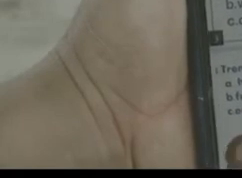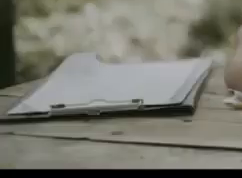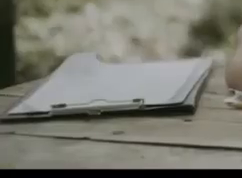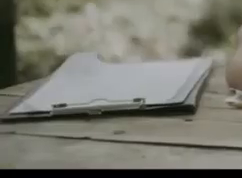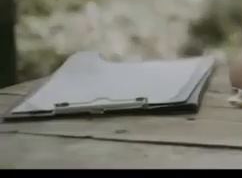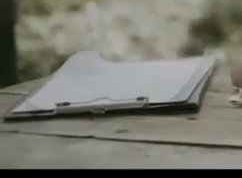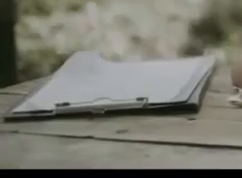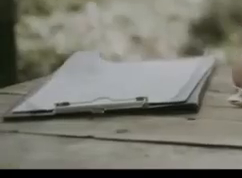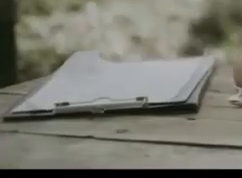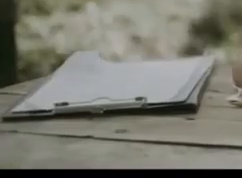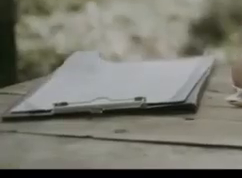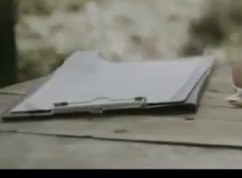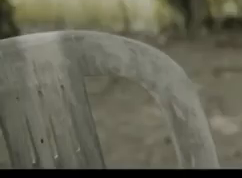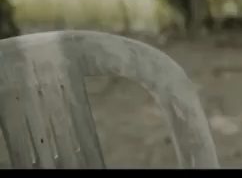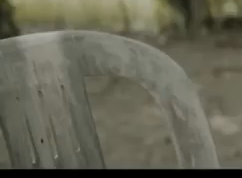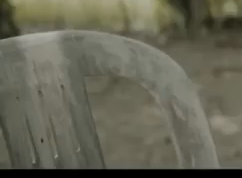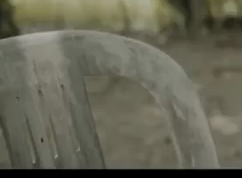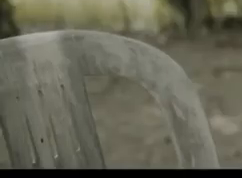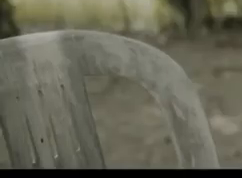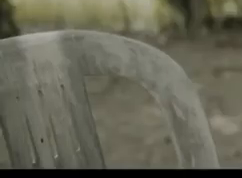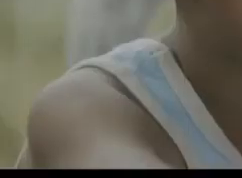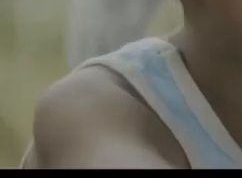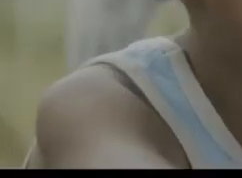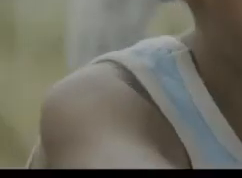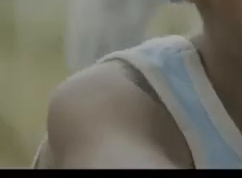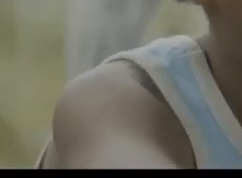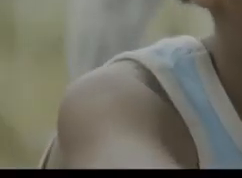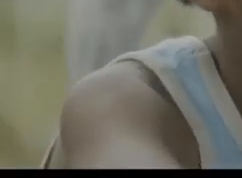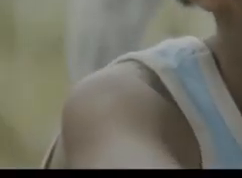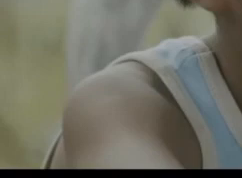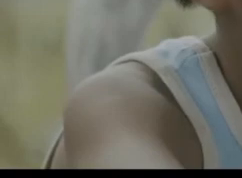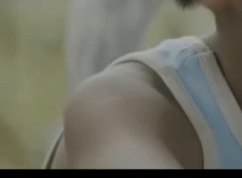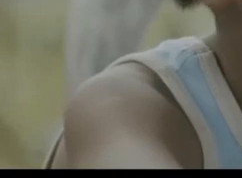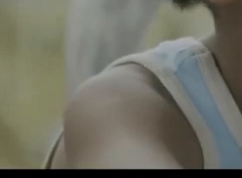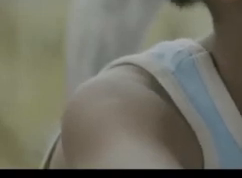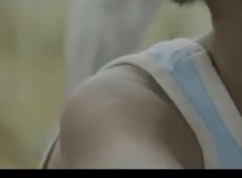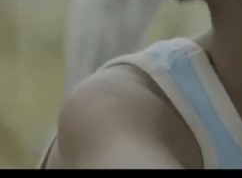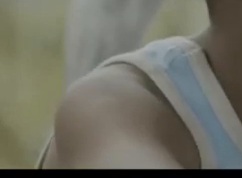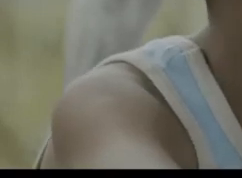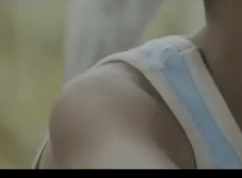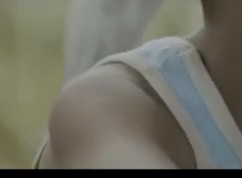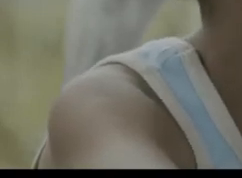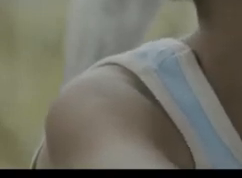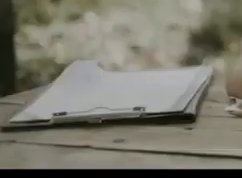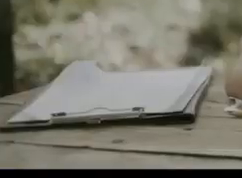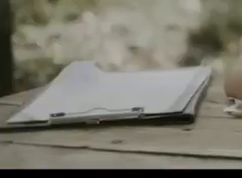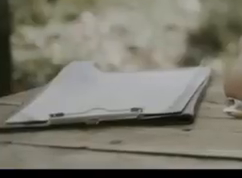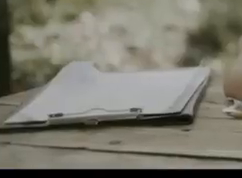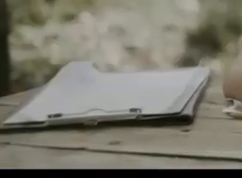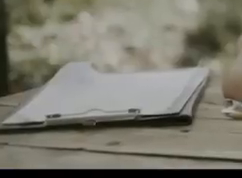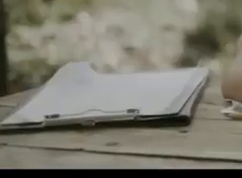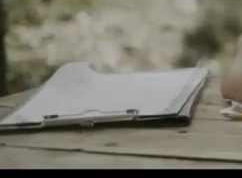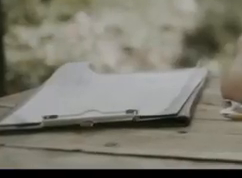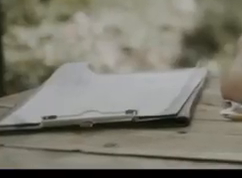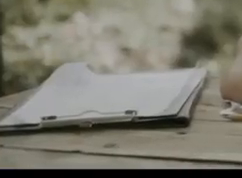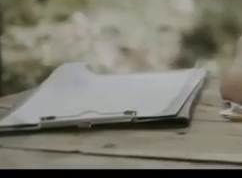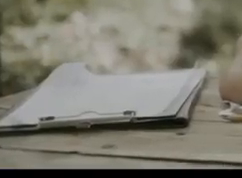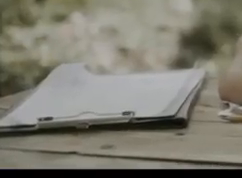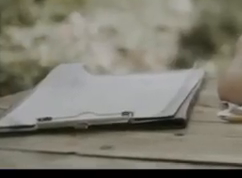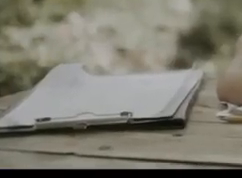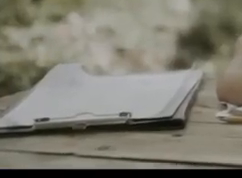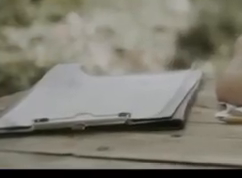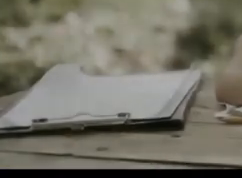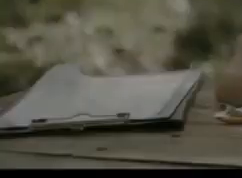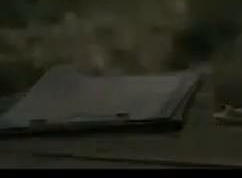With ang bawat sakripisyo ay masuklian ng tamang halaga, igayang walang katumbas sa piling